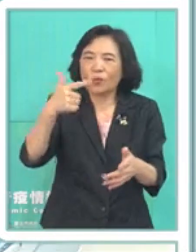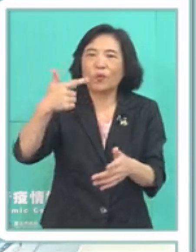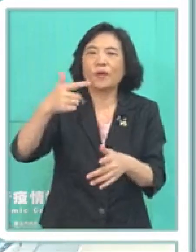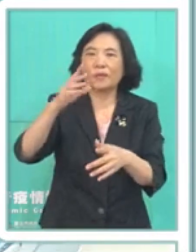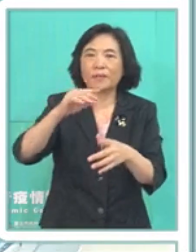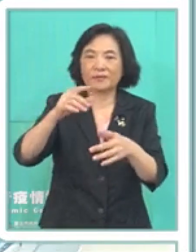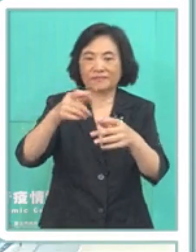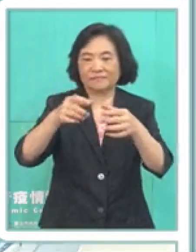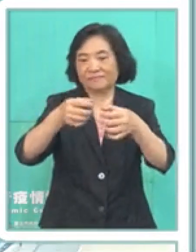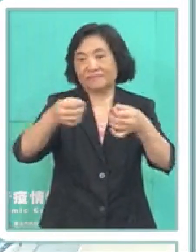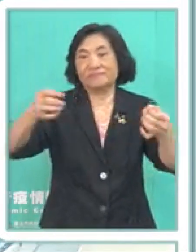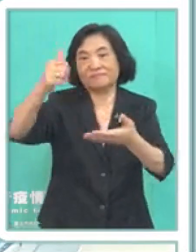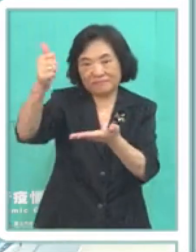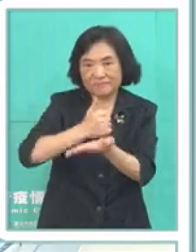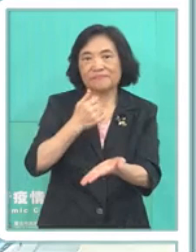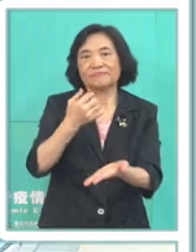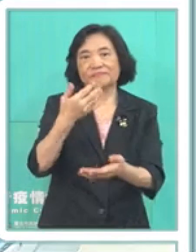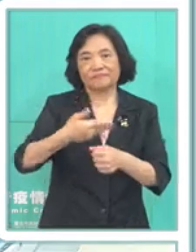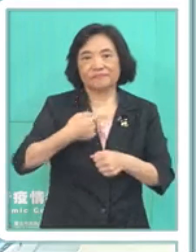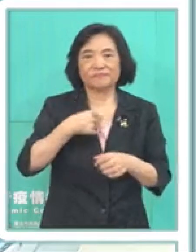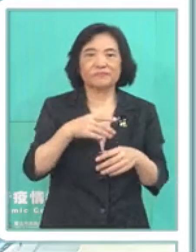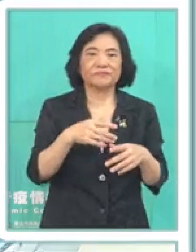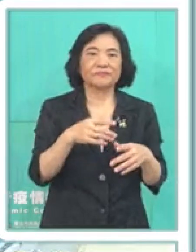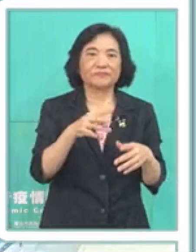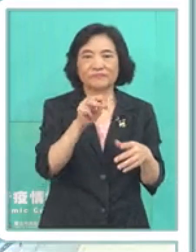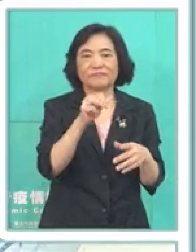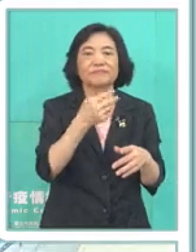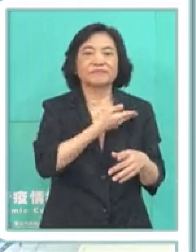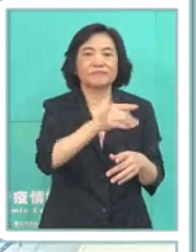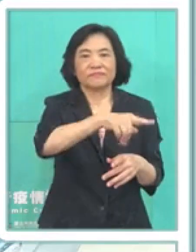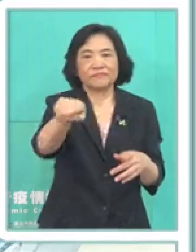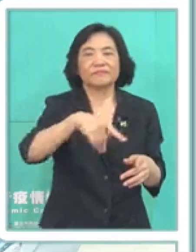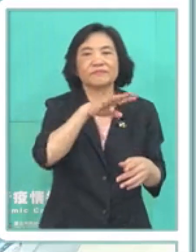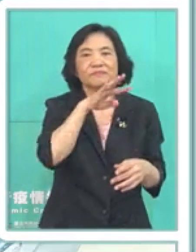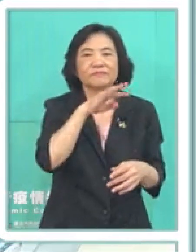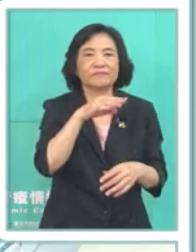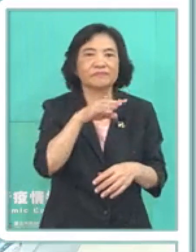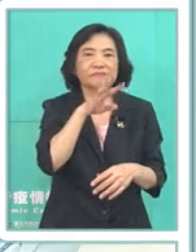快的能够有莫德纳让这些长者来做接种。以上说明，谢谢。